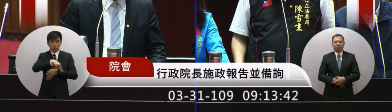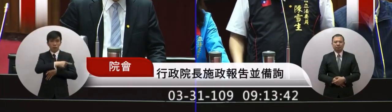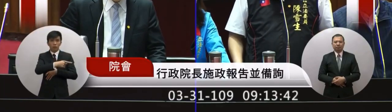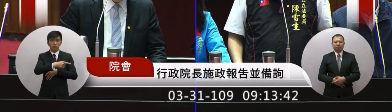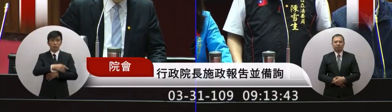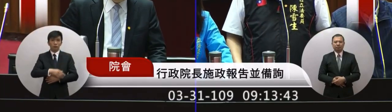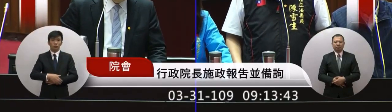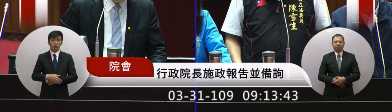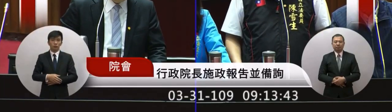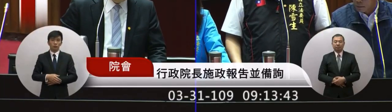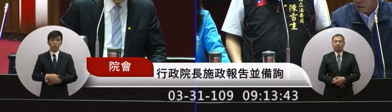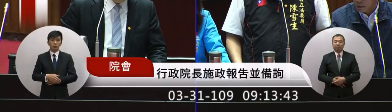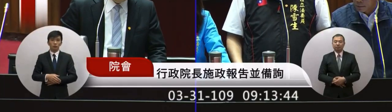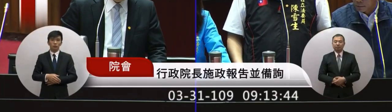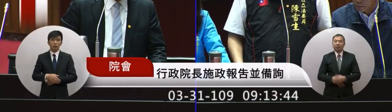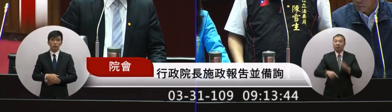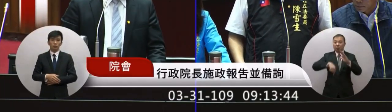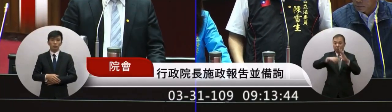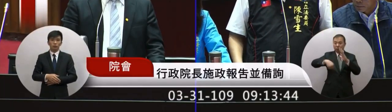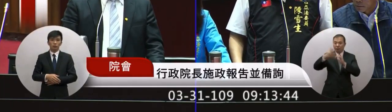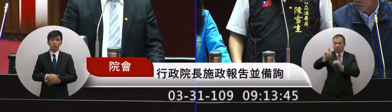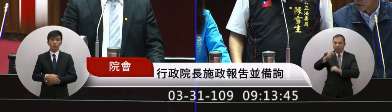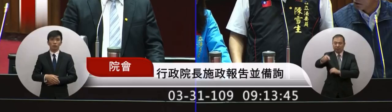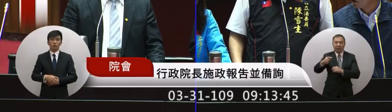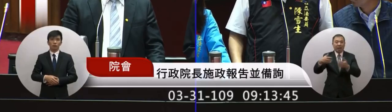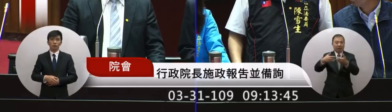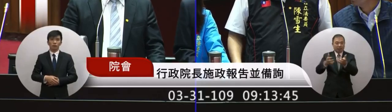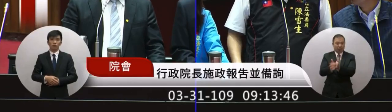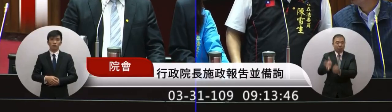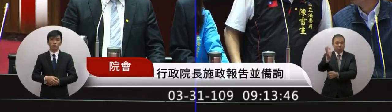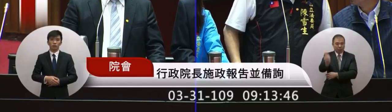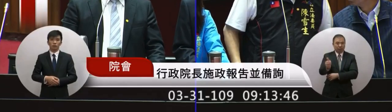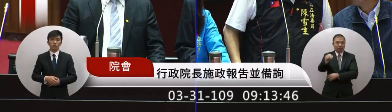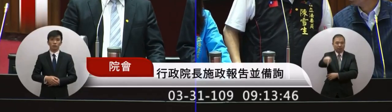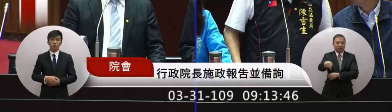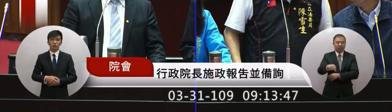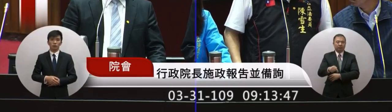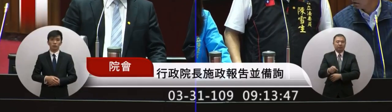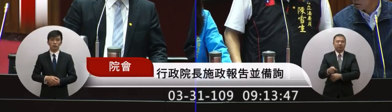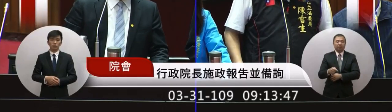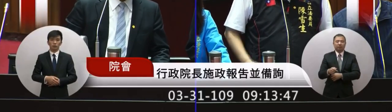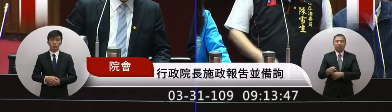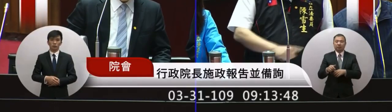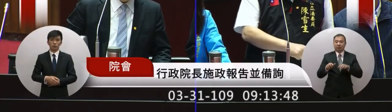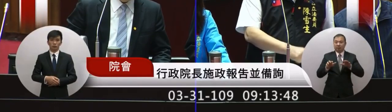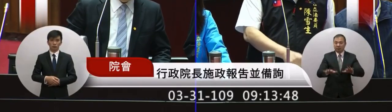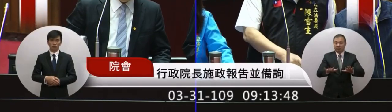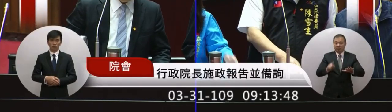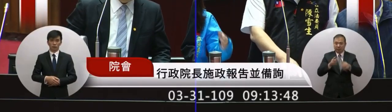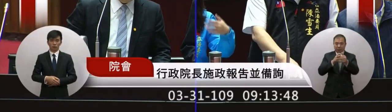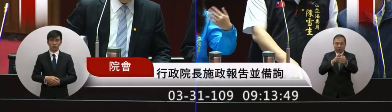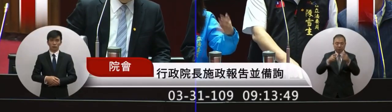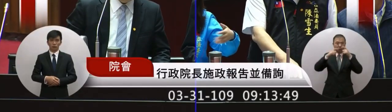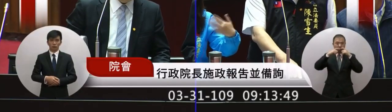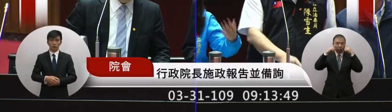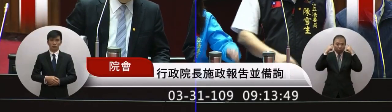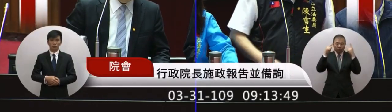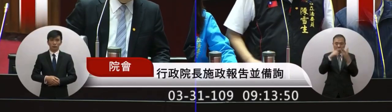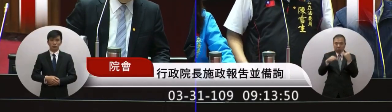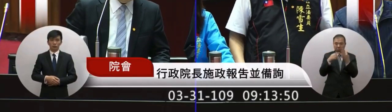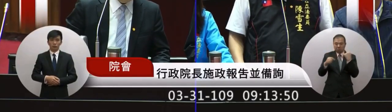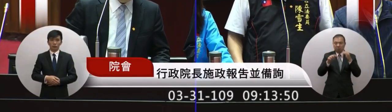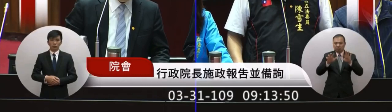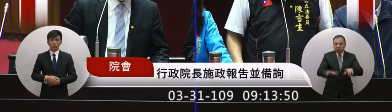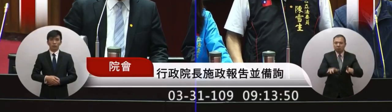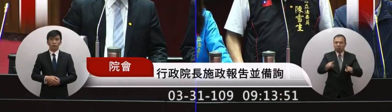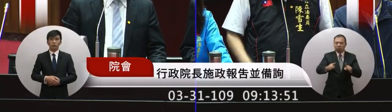没有，我先讲。这个院长，这个、部长在上面哈。这个那个就是口罩的部分哈，现在口罩量是生产量已经